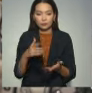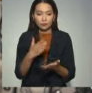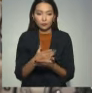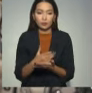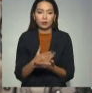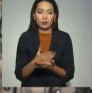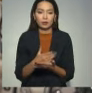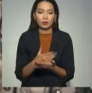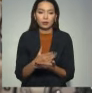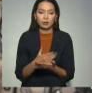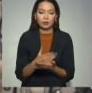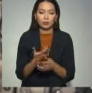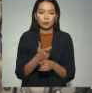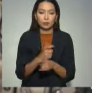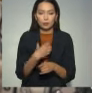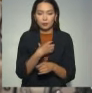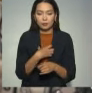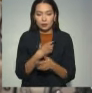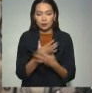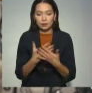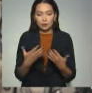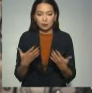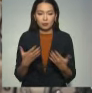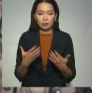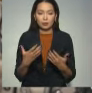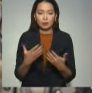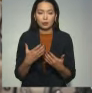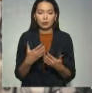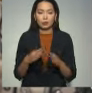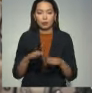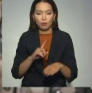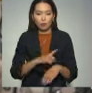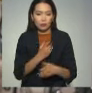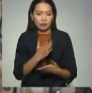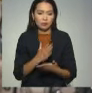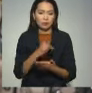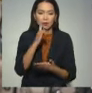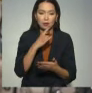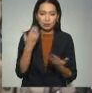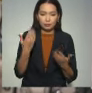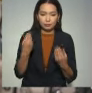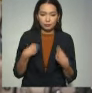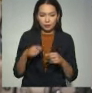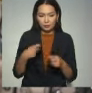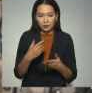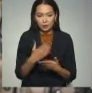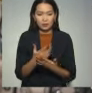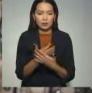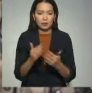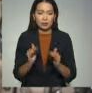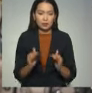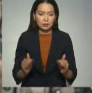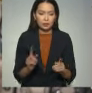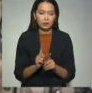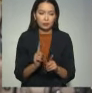жанағы фото, монтаж, нелер шығарып, сосын қол өнері бар, қазақ киімдерін тігіп, кішкентай балдардың